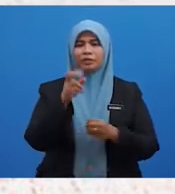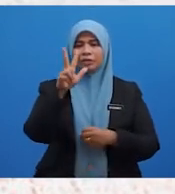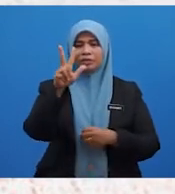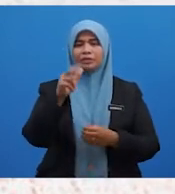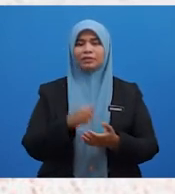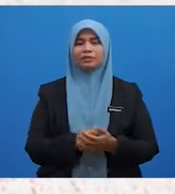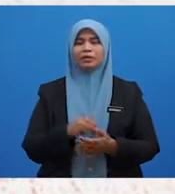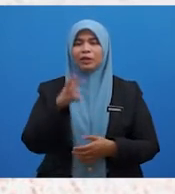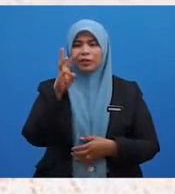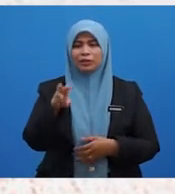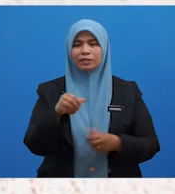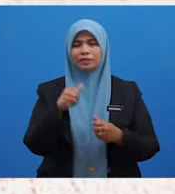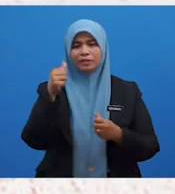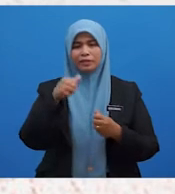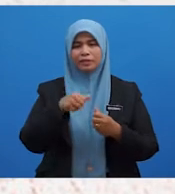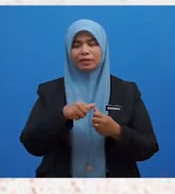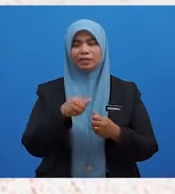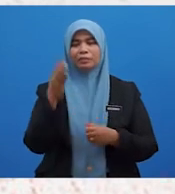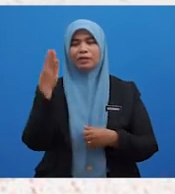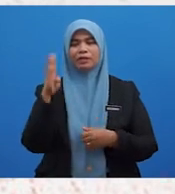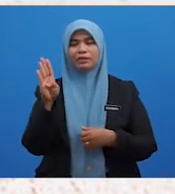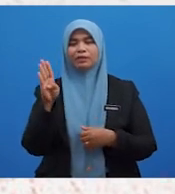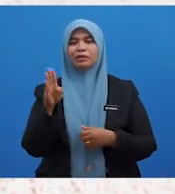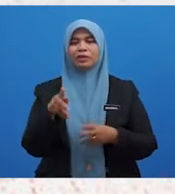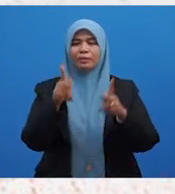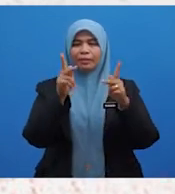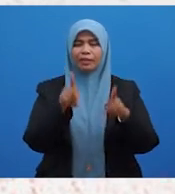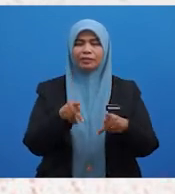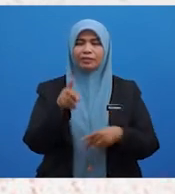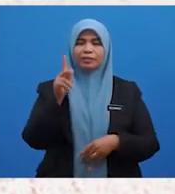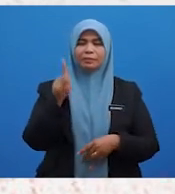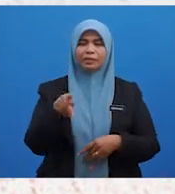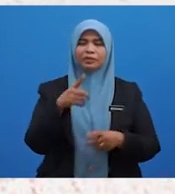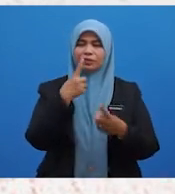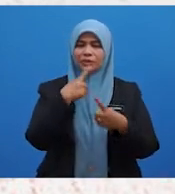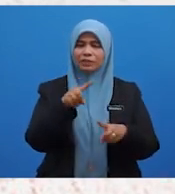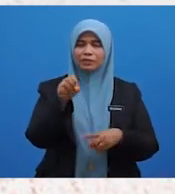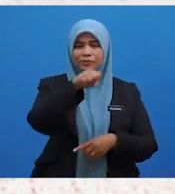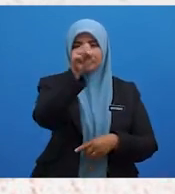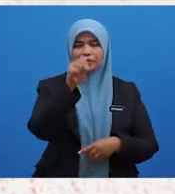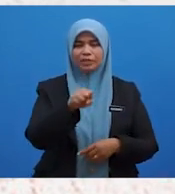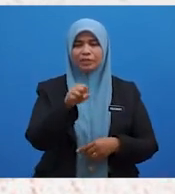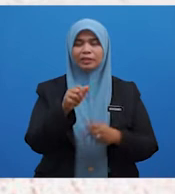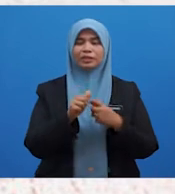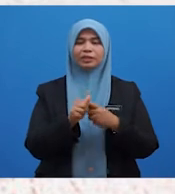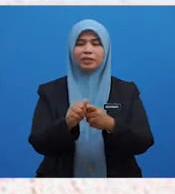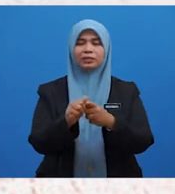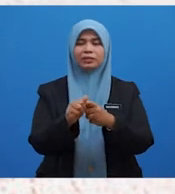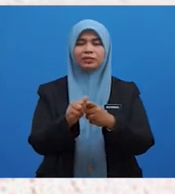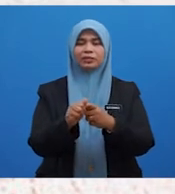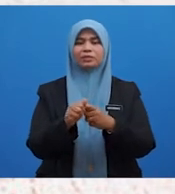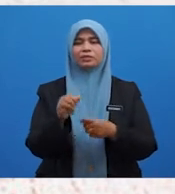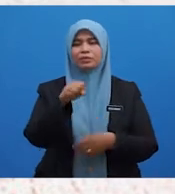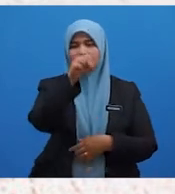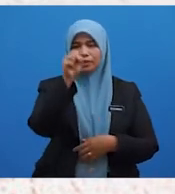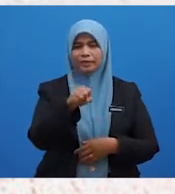Ketiga, wajib diingat bahawa pelajar perlu menjawab soalan mengikut